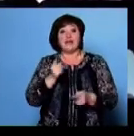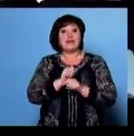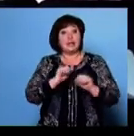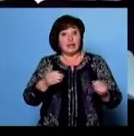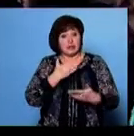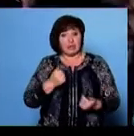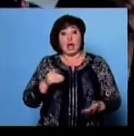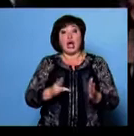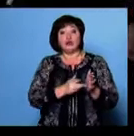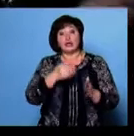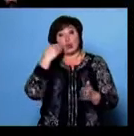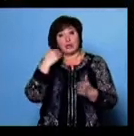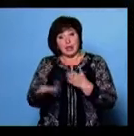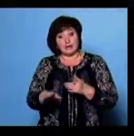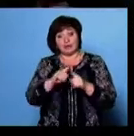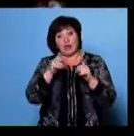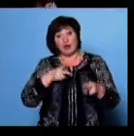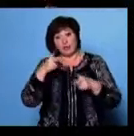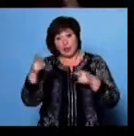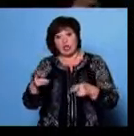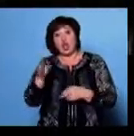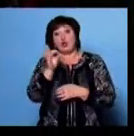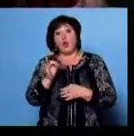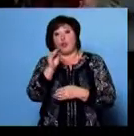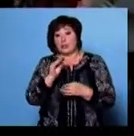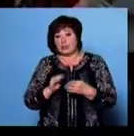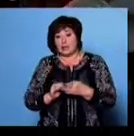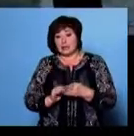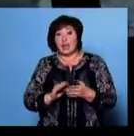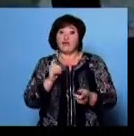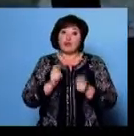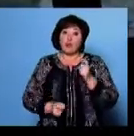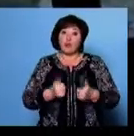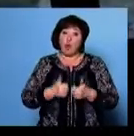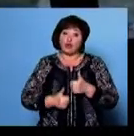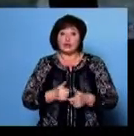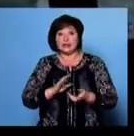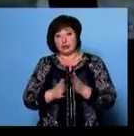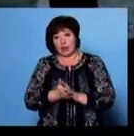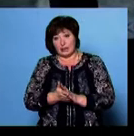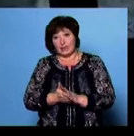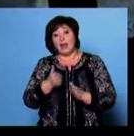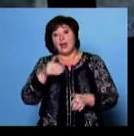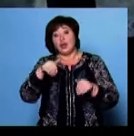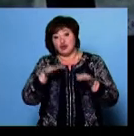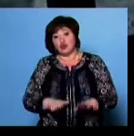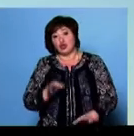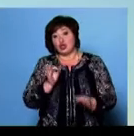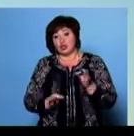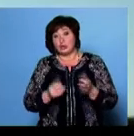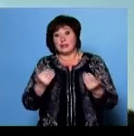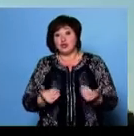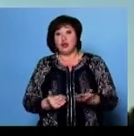турист отказывается от поездки, то компенсация будет неполной. В спорных ситуациях, как с вирусом Коксаки, решать через суд. Сейчас начинается